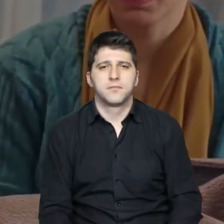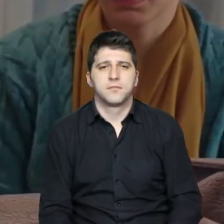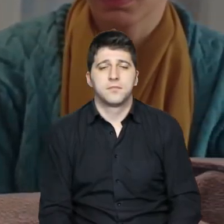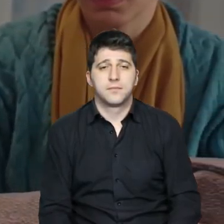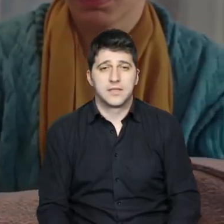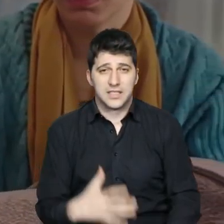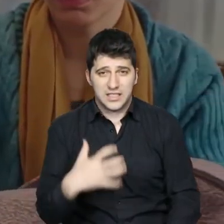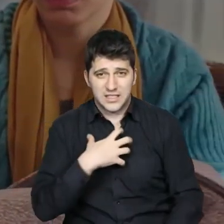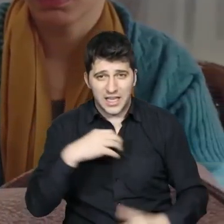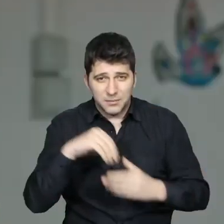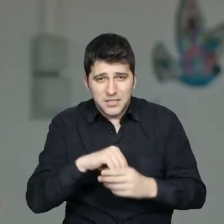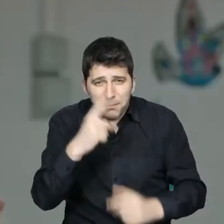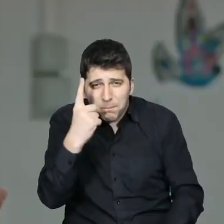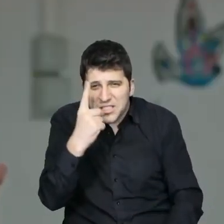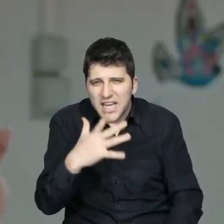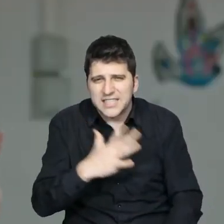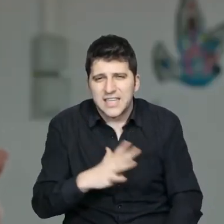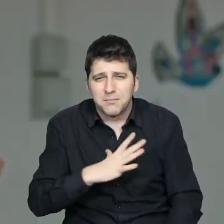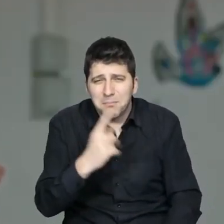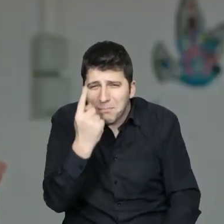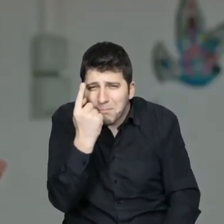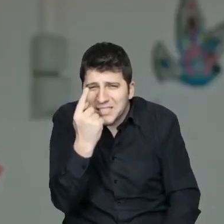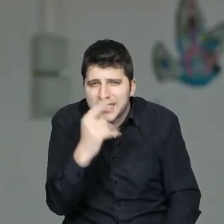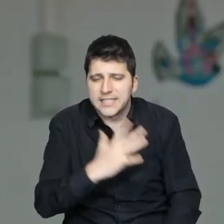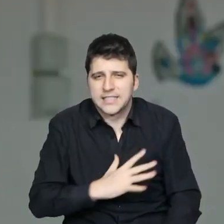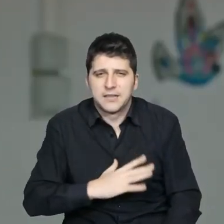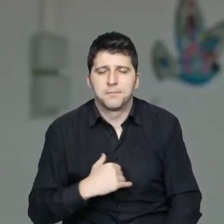Kendim için tek bir şey istedim. Tek bir şey.